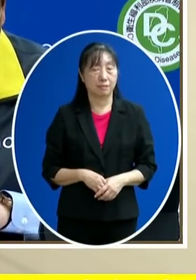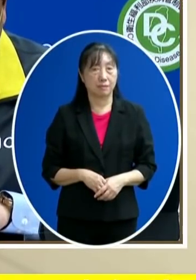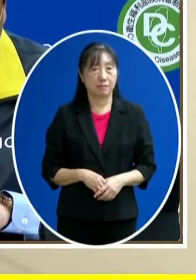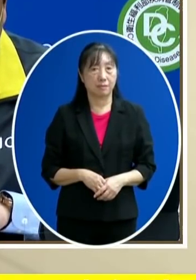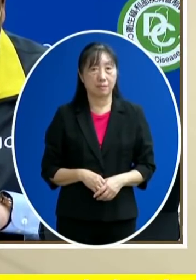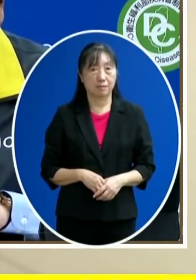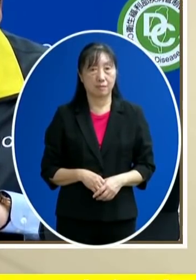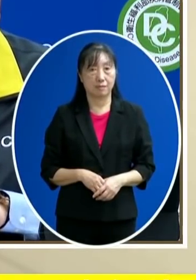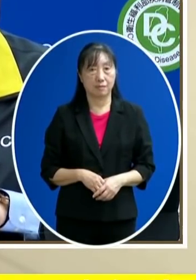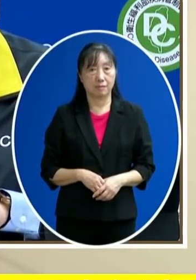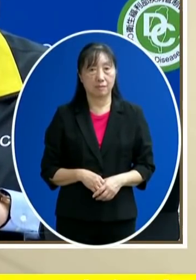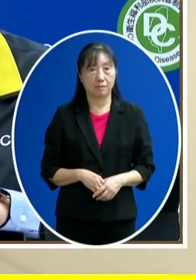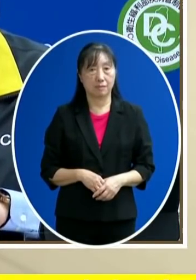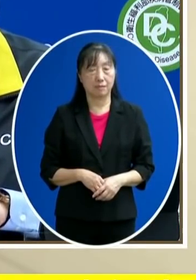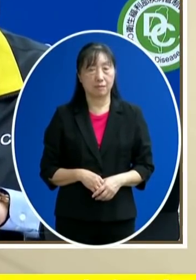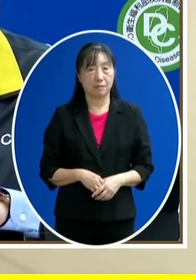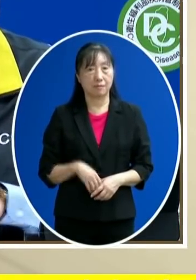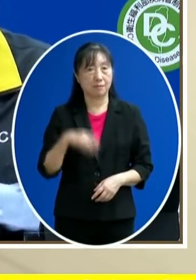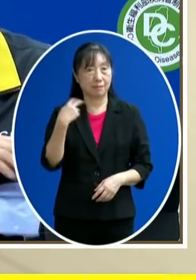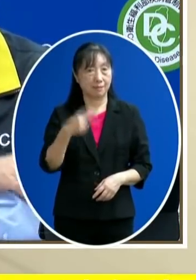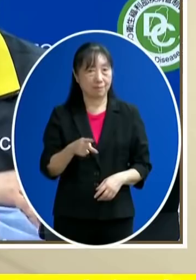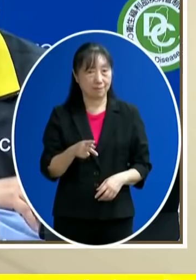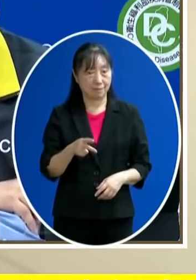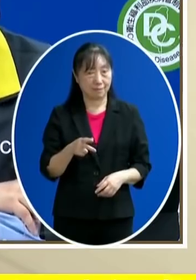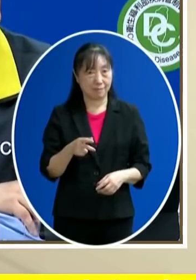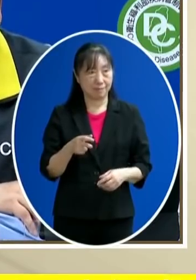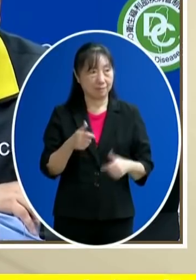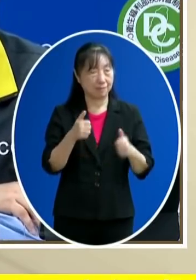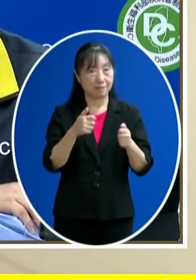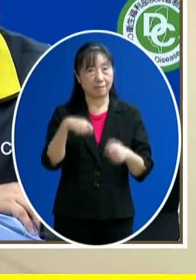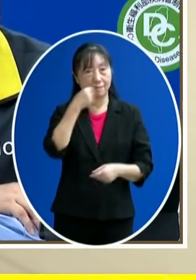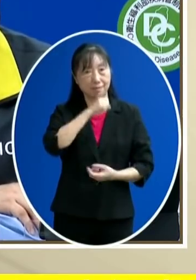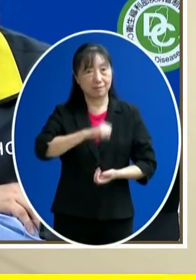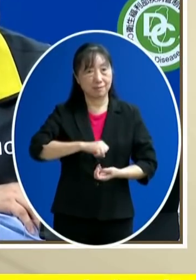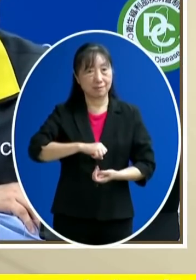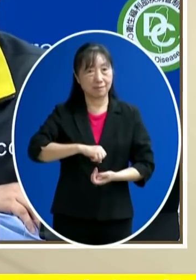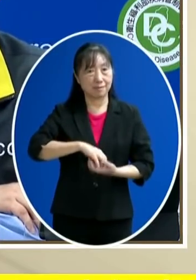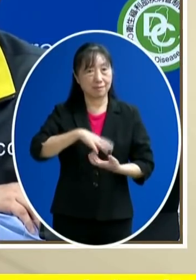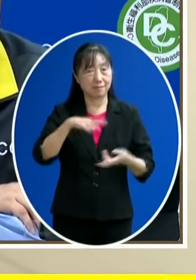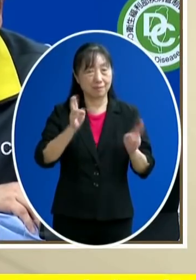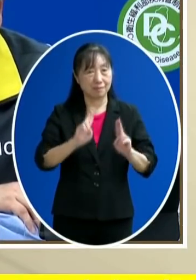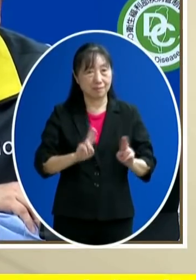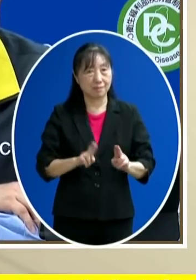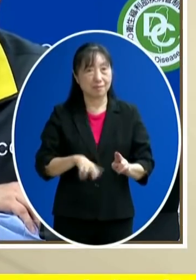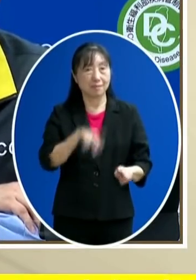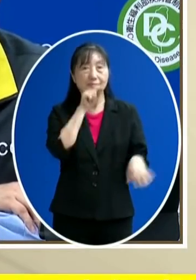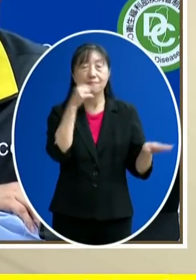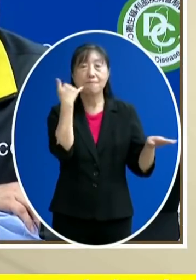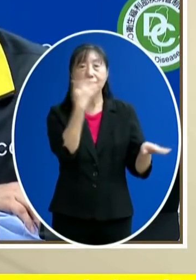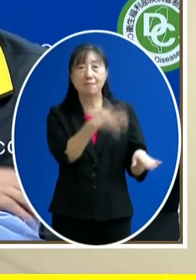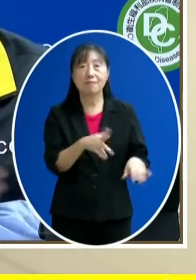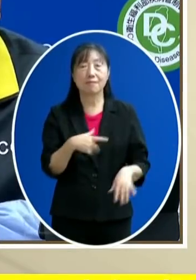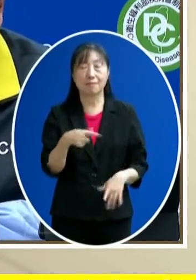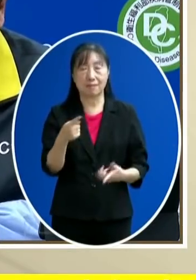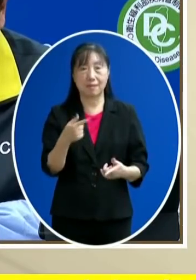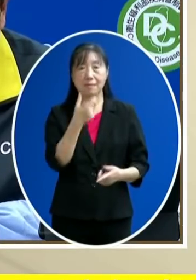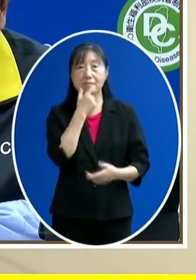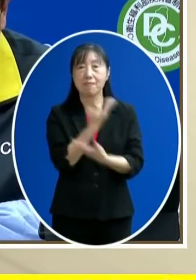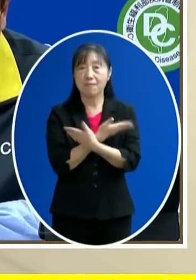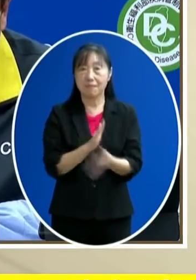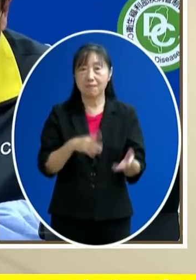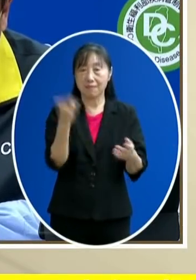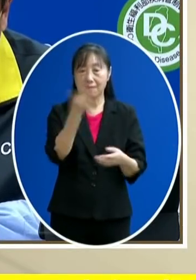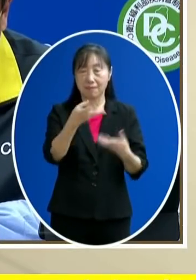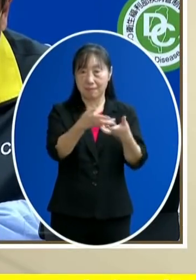另外在这边也感谢我们台积电、鸿海跟慈济3个企业跟民间团体捐赠的